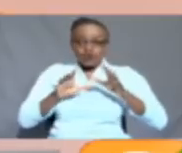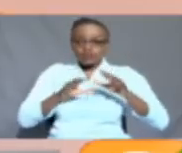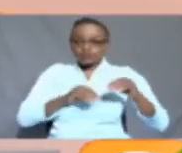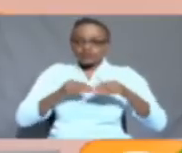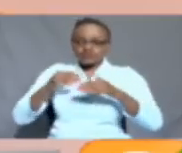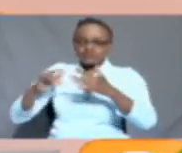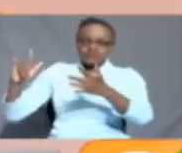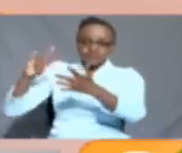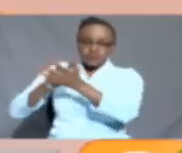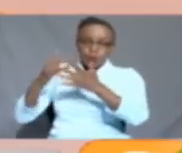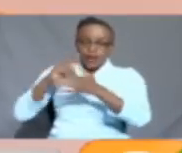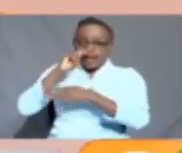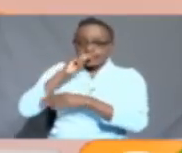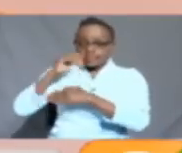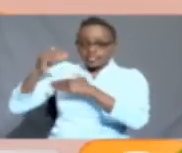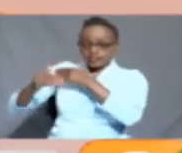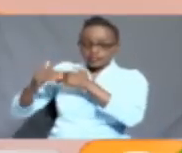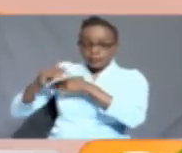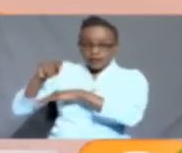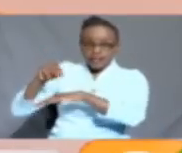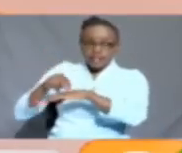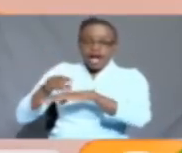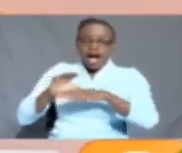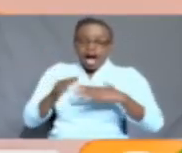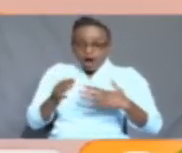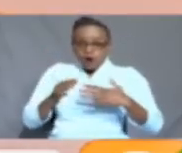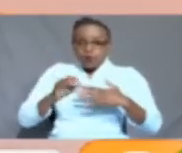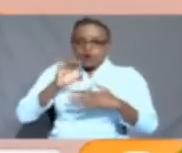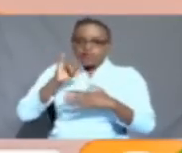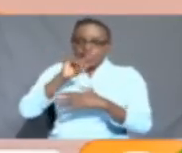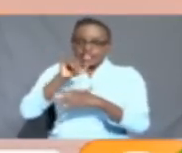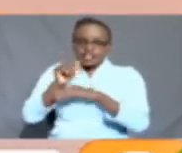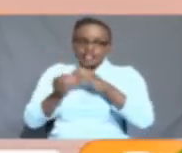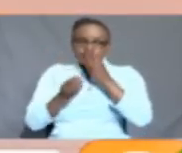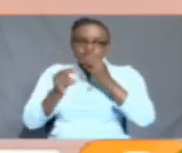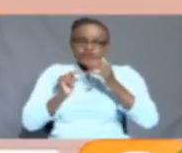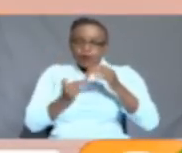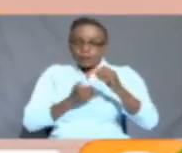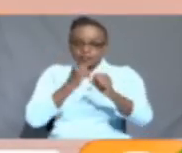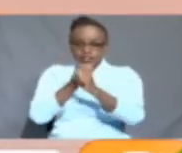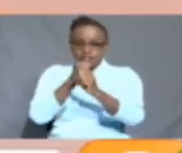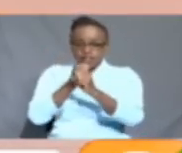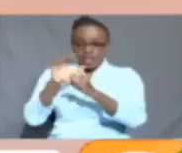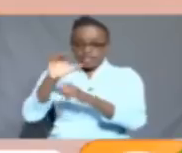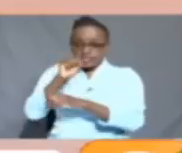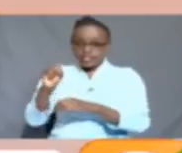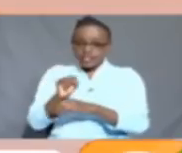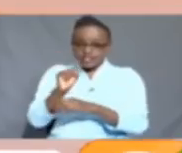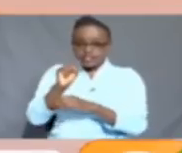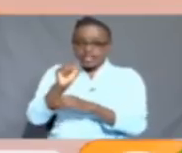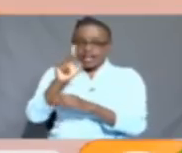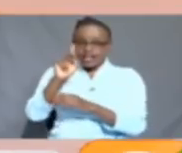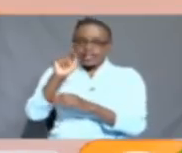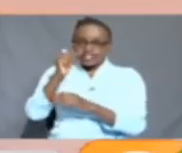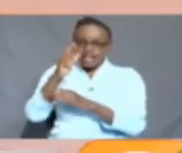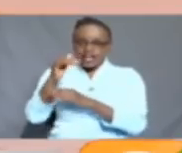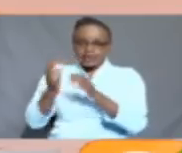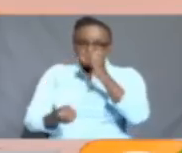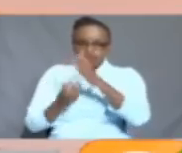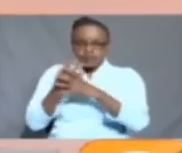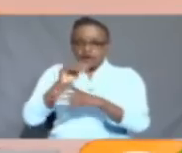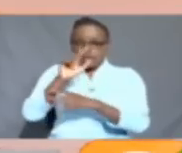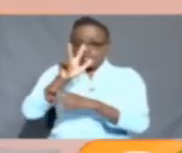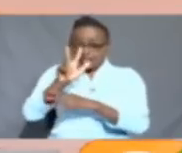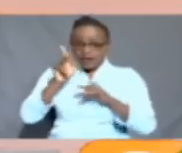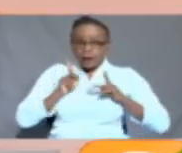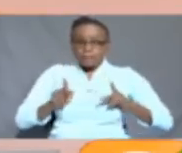taifa jirani la Tanzania. Na kama anavyotuarifu Faiza Maganga, waziri wa leba Ukur Yattani amebuni jopo kazi la watu